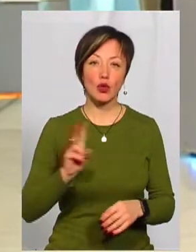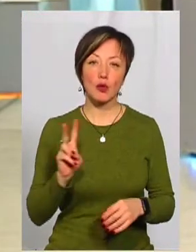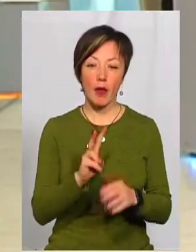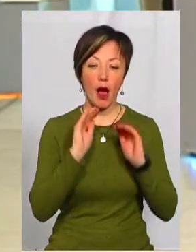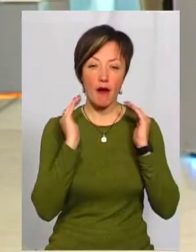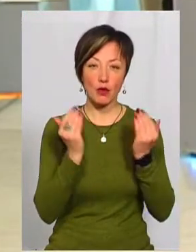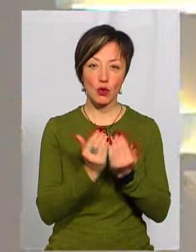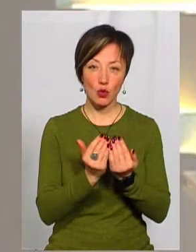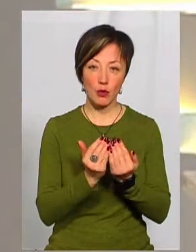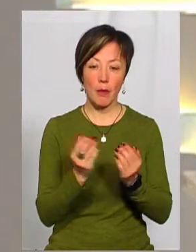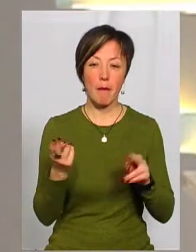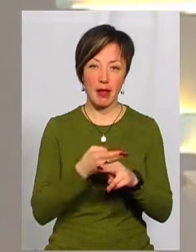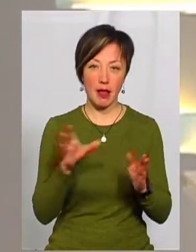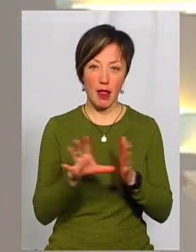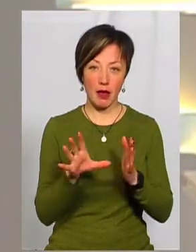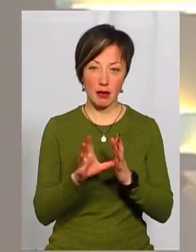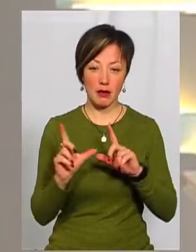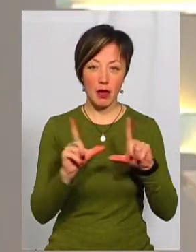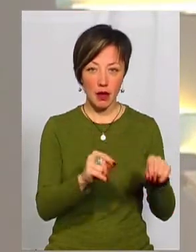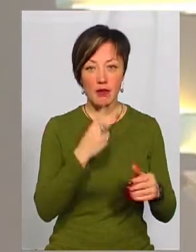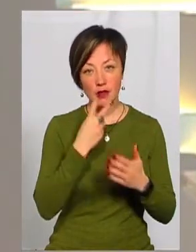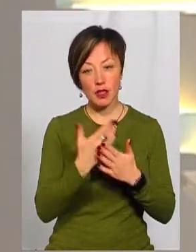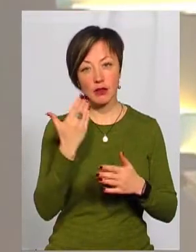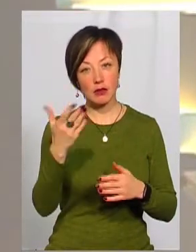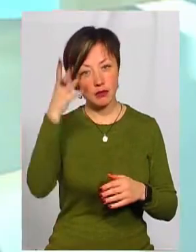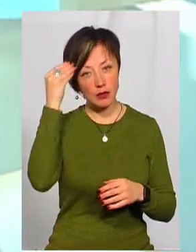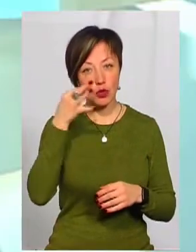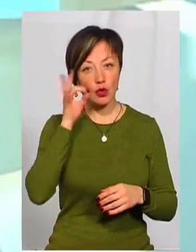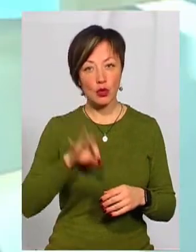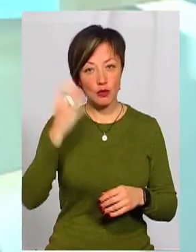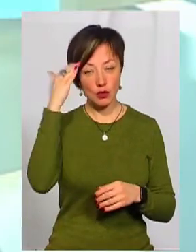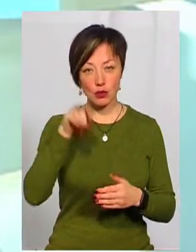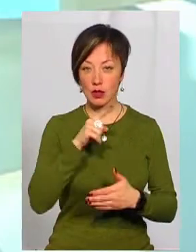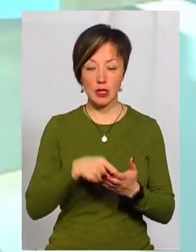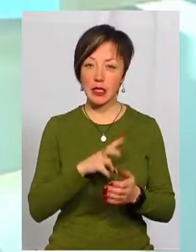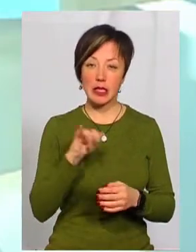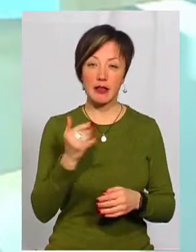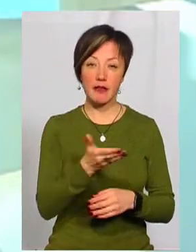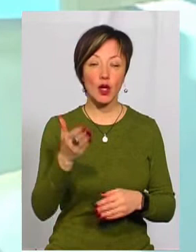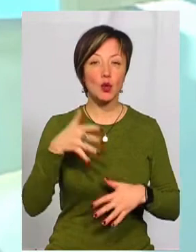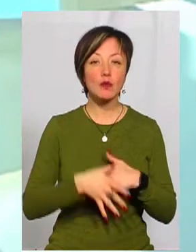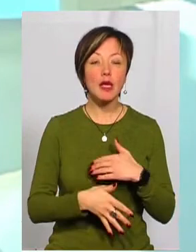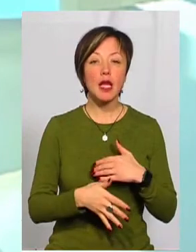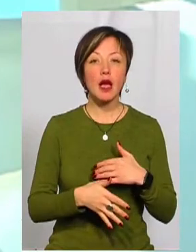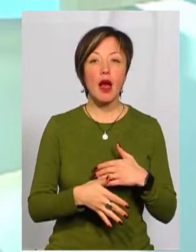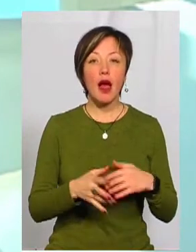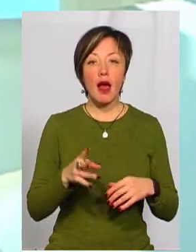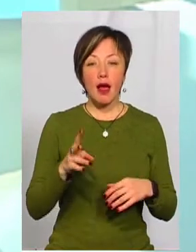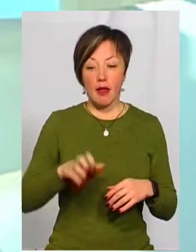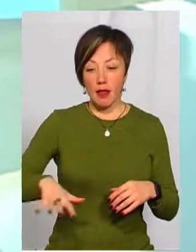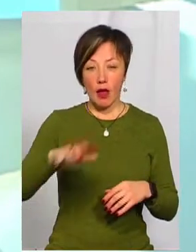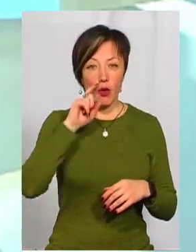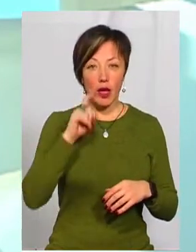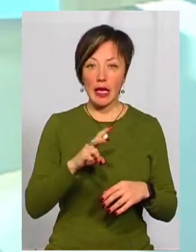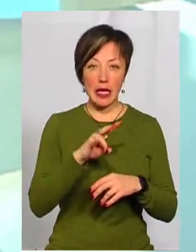з автономним ходом. Чи зважали ви на чийсь досвід? Ні, ви розумієте, на теренах